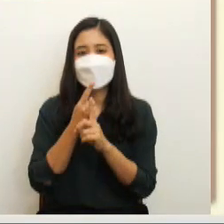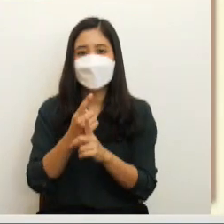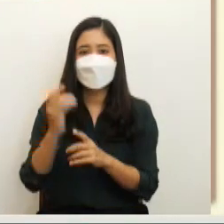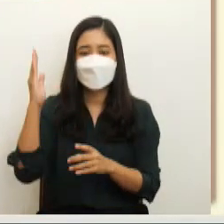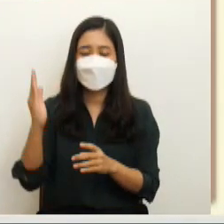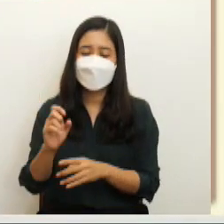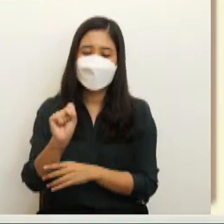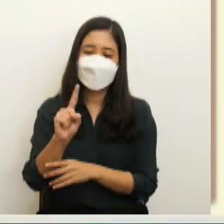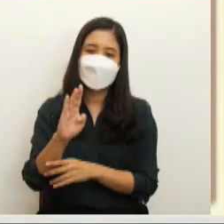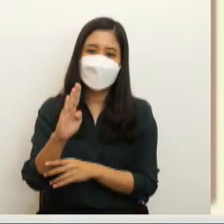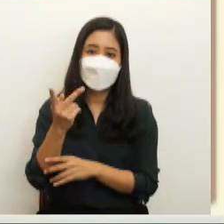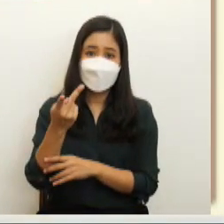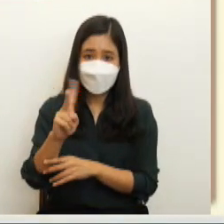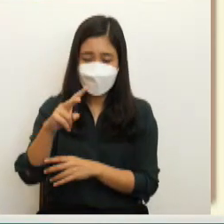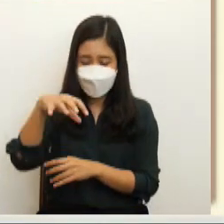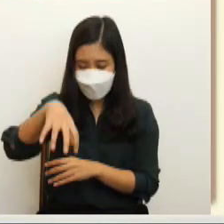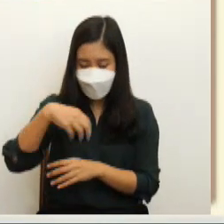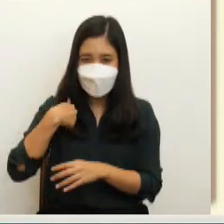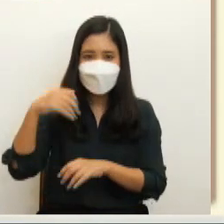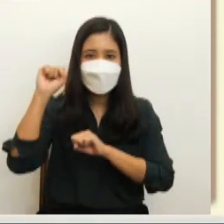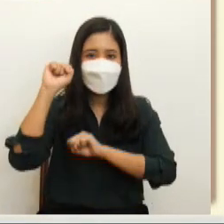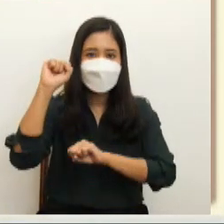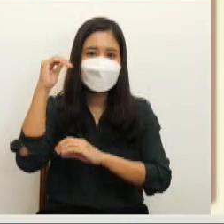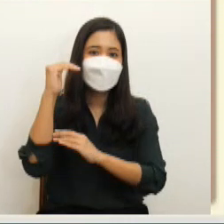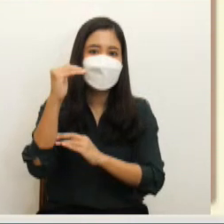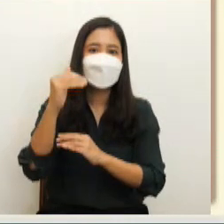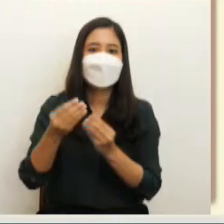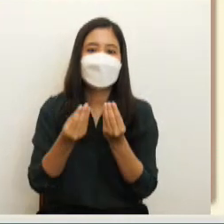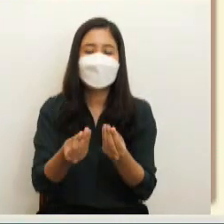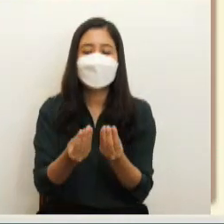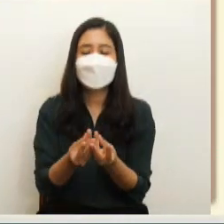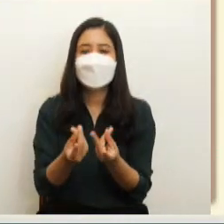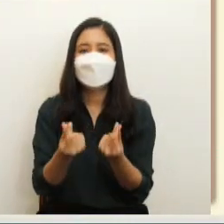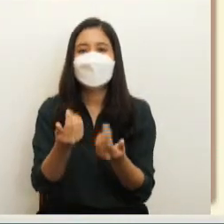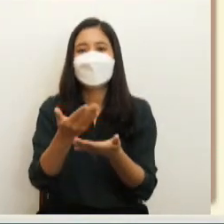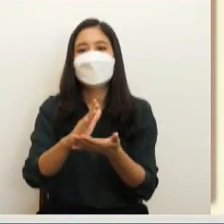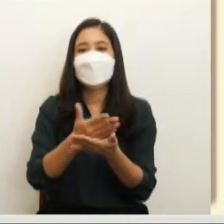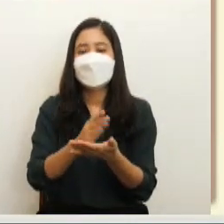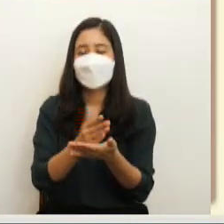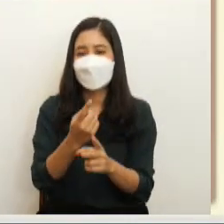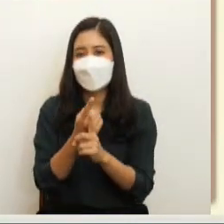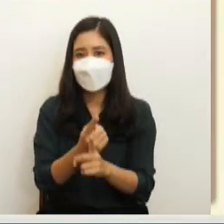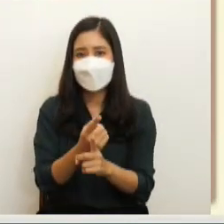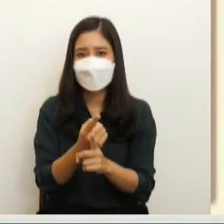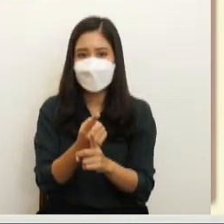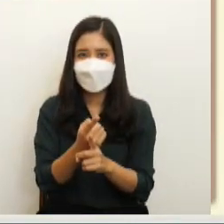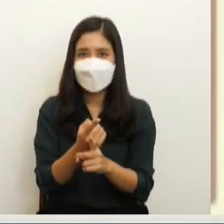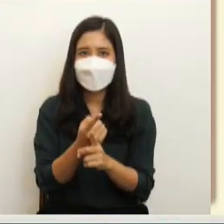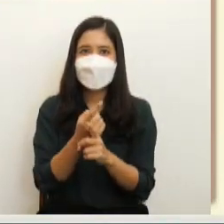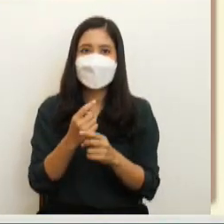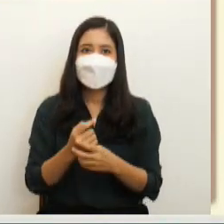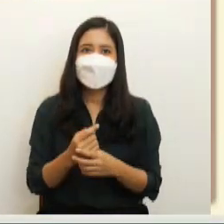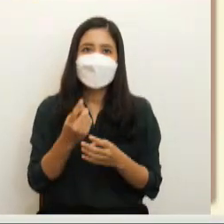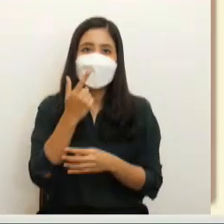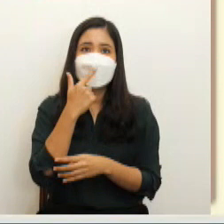ยกำหนดขณะนี้นะครับก็กำหนดพื้นที่ออกเป็น4ส่วนนะครับเราเรียกพื้นที่ใช้คำว่าสีก่อนนะครับสีแด